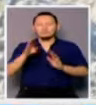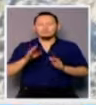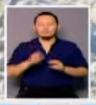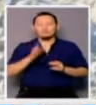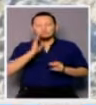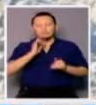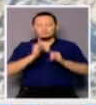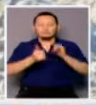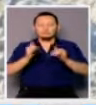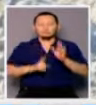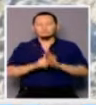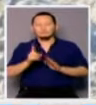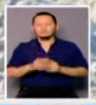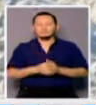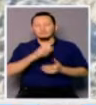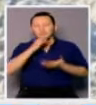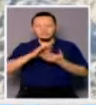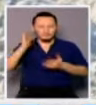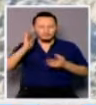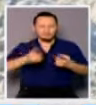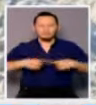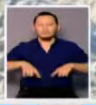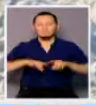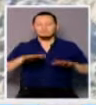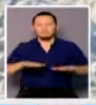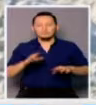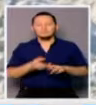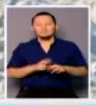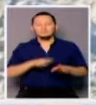суғарылатын болады. Тұрмыстық жауапкершілігі шектеулі серіктестігі осы